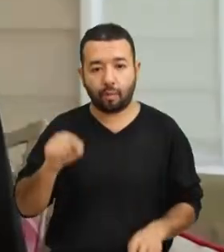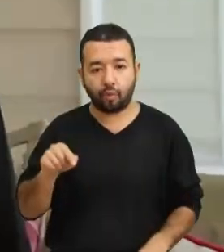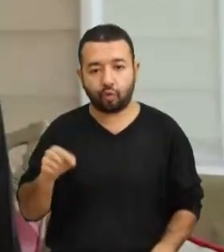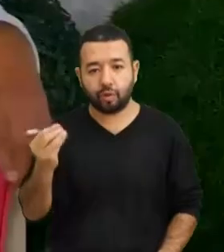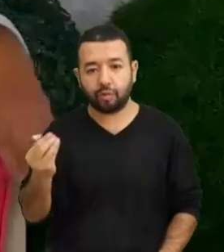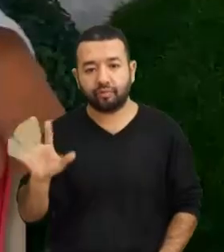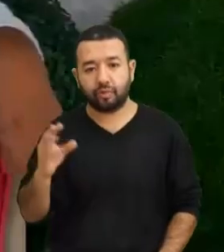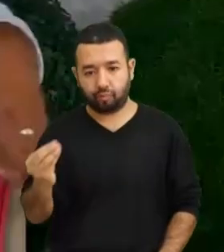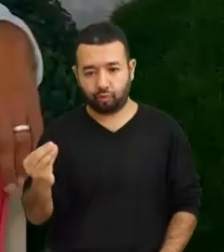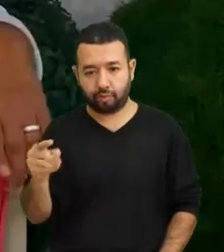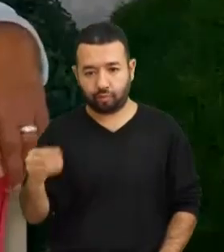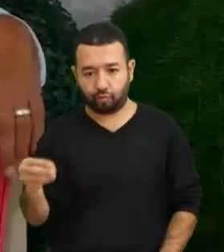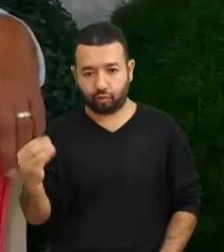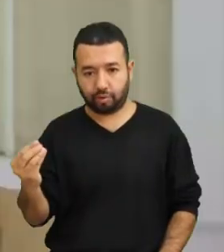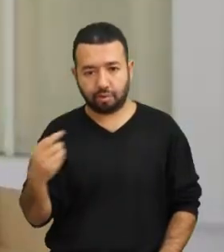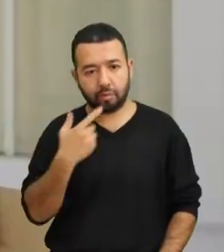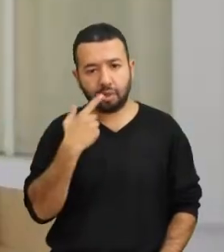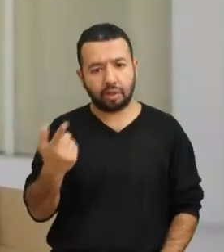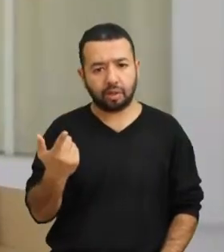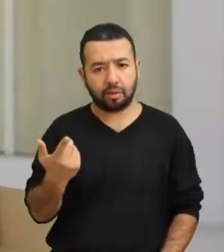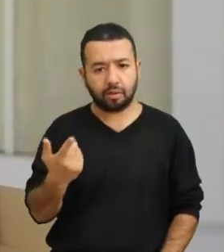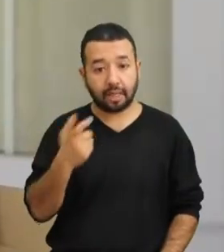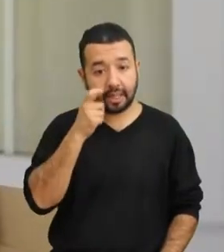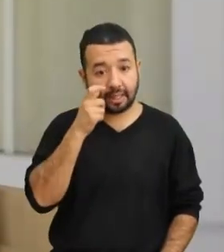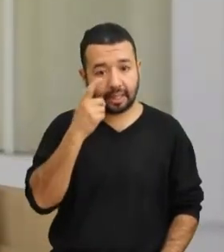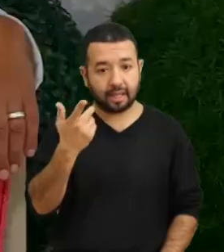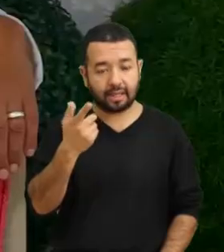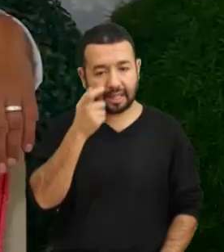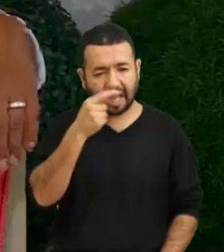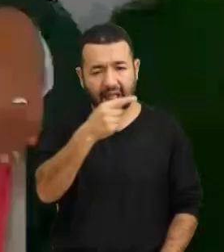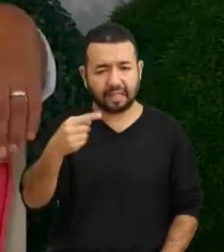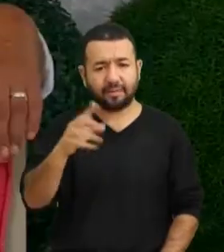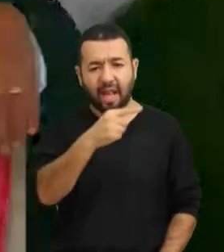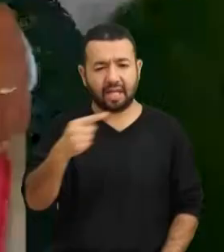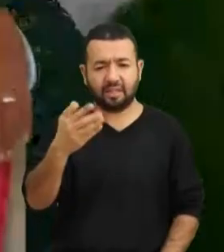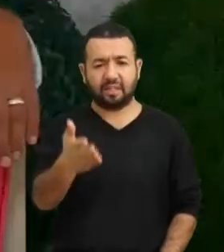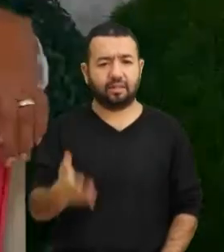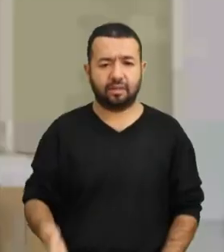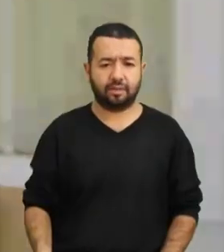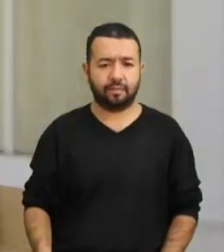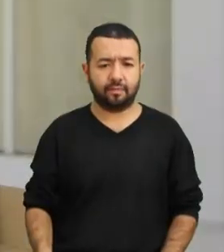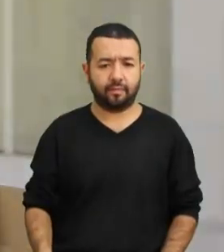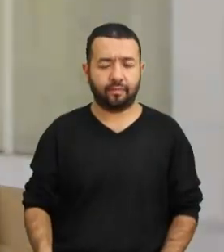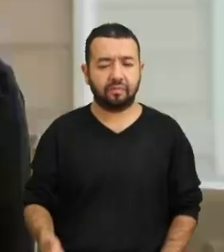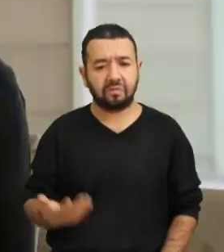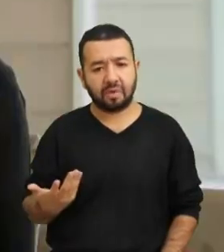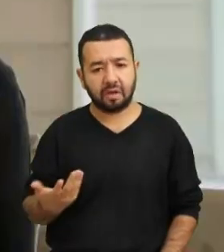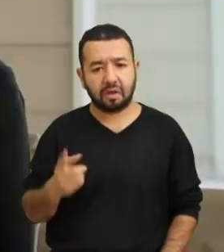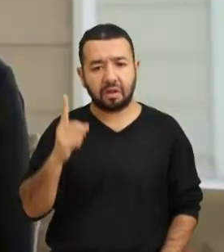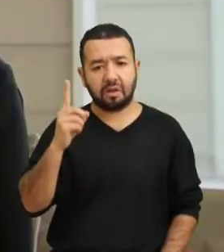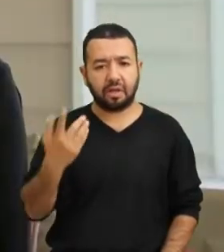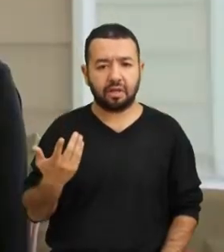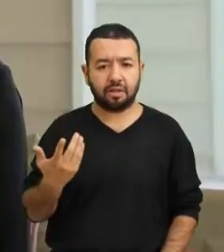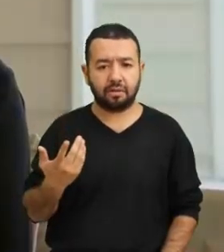felaket gelmemiş. Buna ne dersin Serpil? Negatifsin. Çağırıyorsun diyorum. Yani